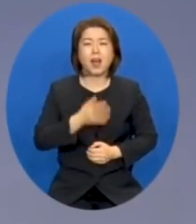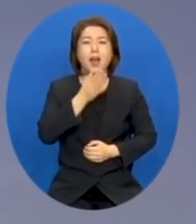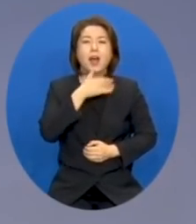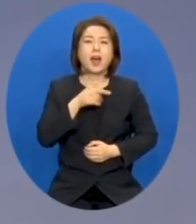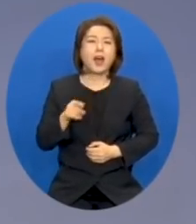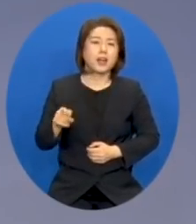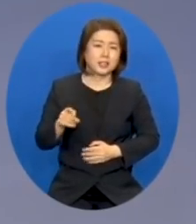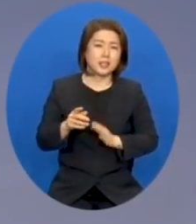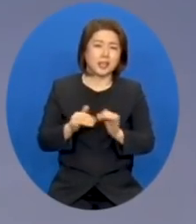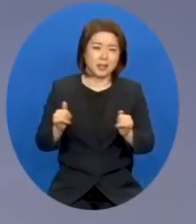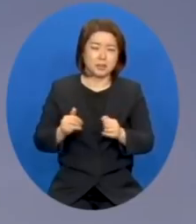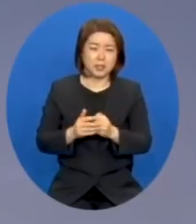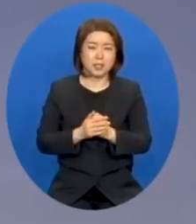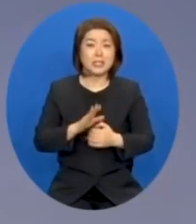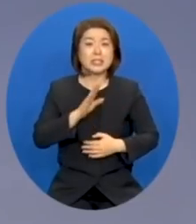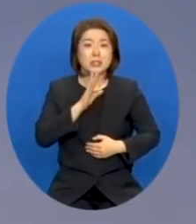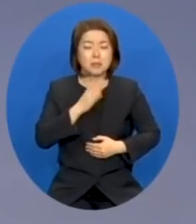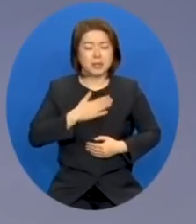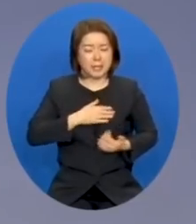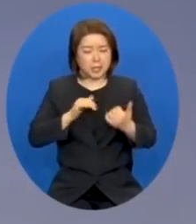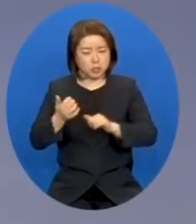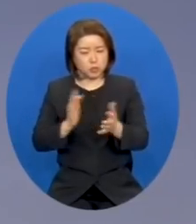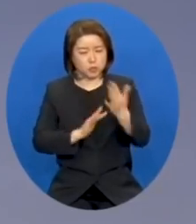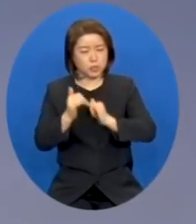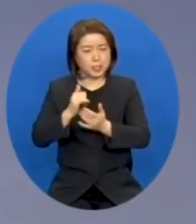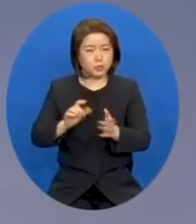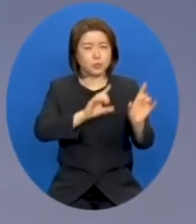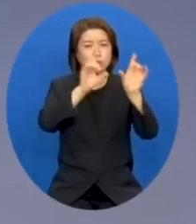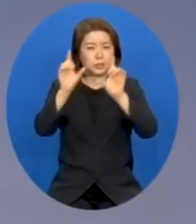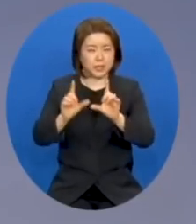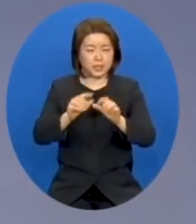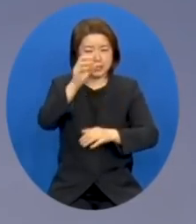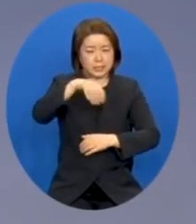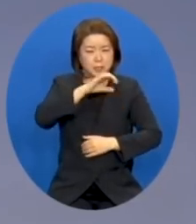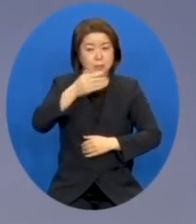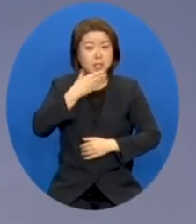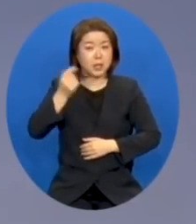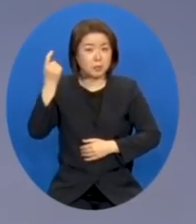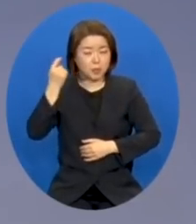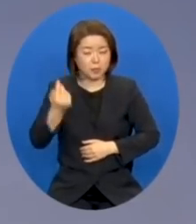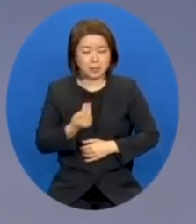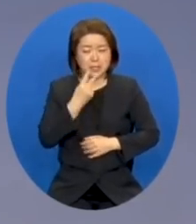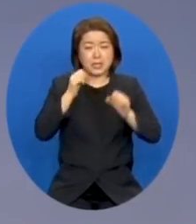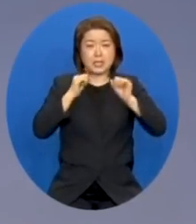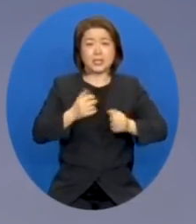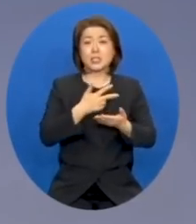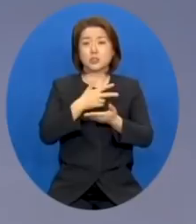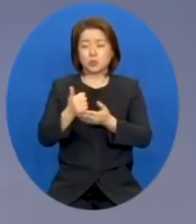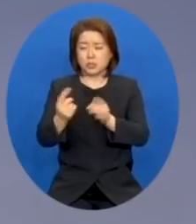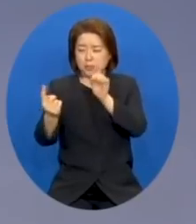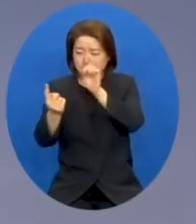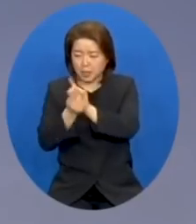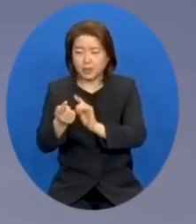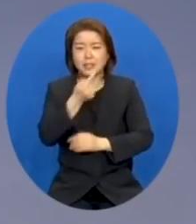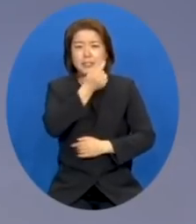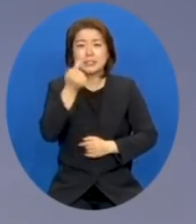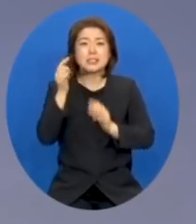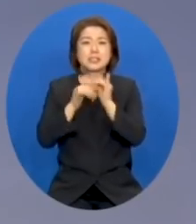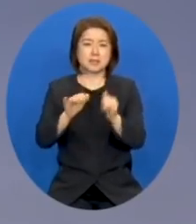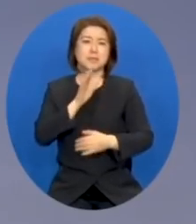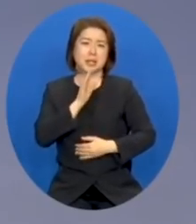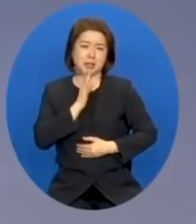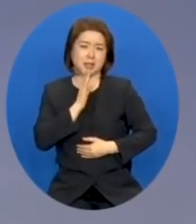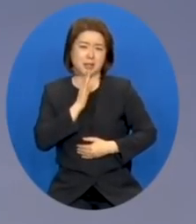사람이 정말 정말 나는 죽고 예수로 사는 십자가에 보고 살아 계신 주님을 만난 증인이 구나